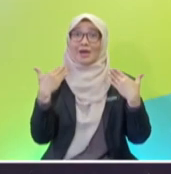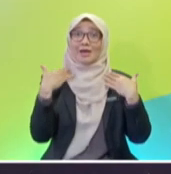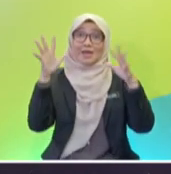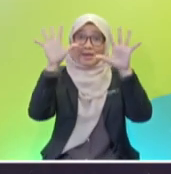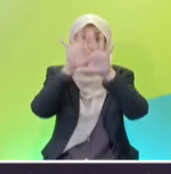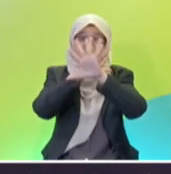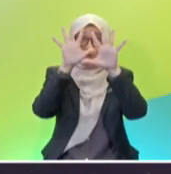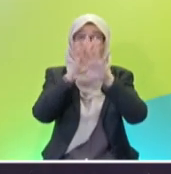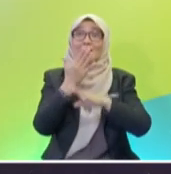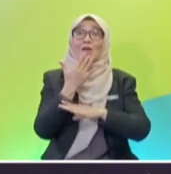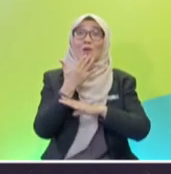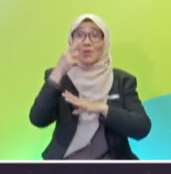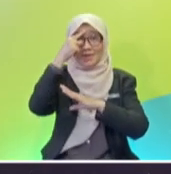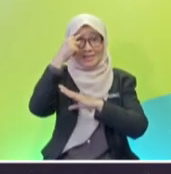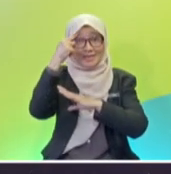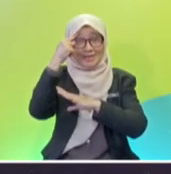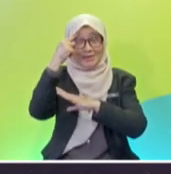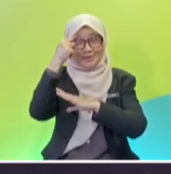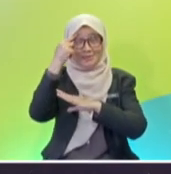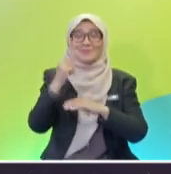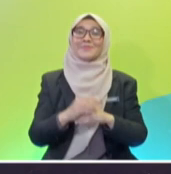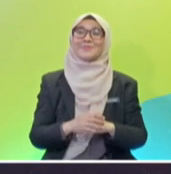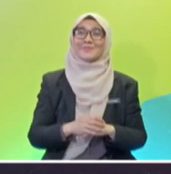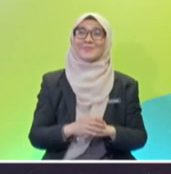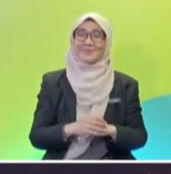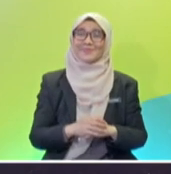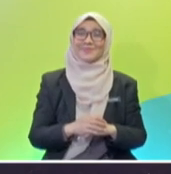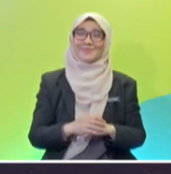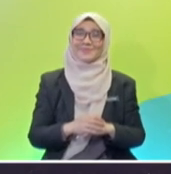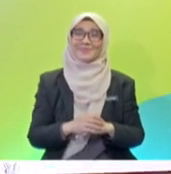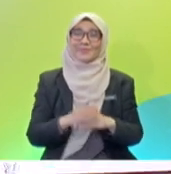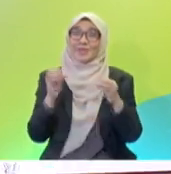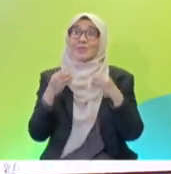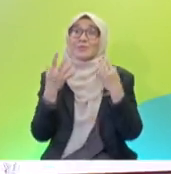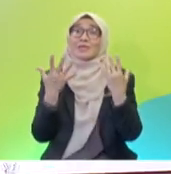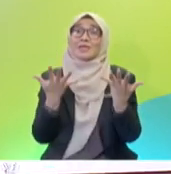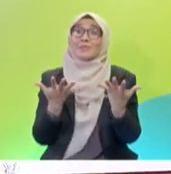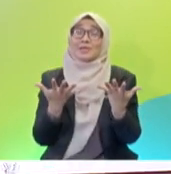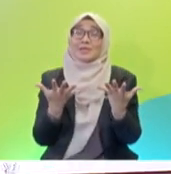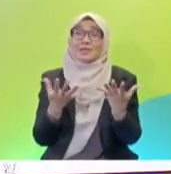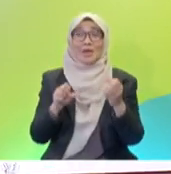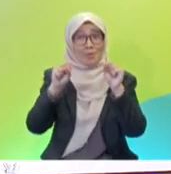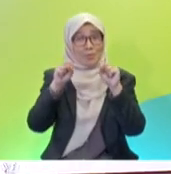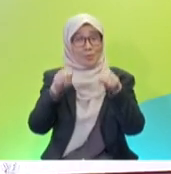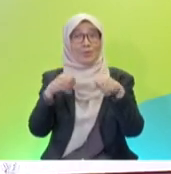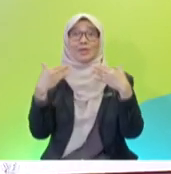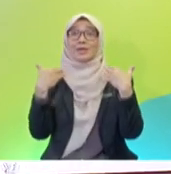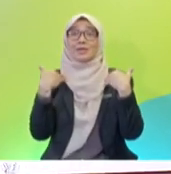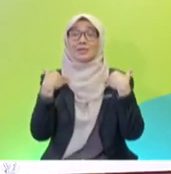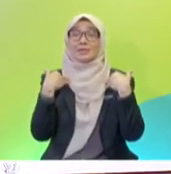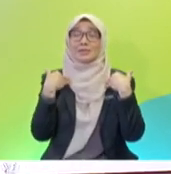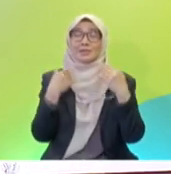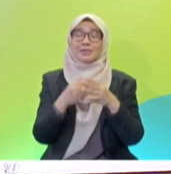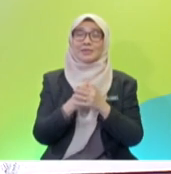di belakang saya. Ya. Adakah itu itu sebab salah satu fenomenanya. Macam mana bayang-bayang kita terbentuk apabila badan kita